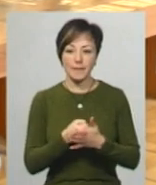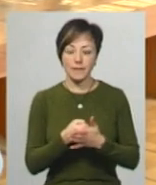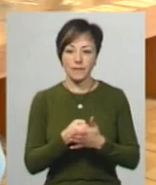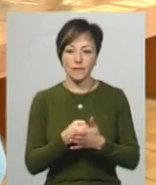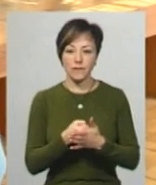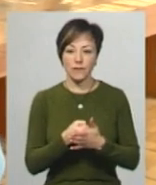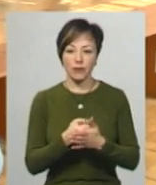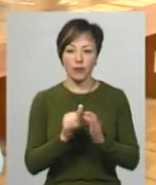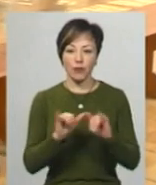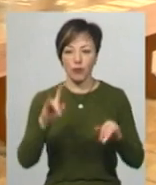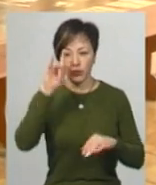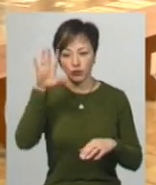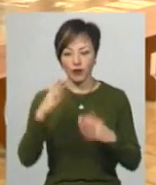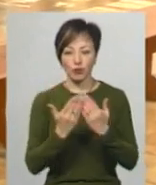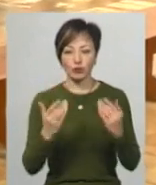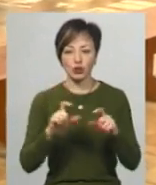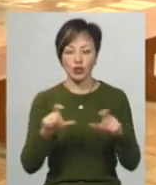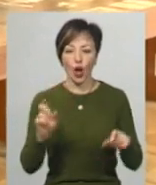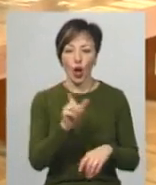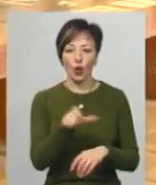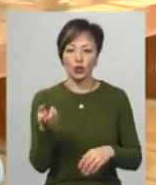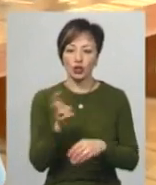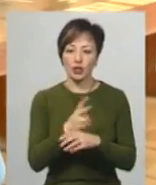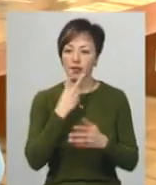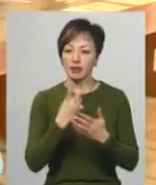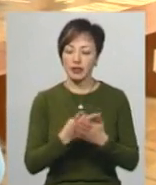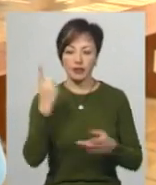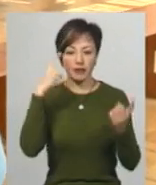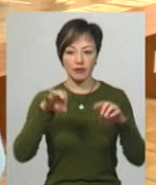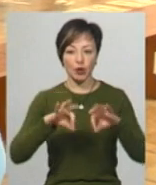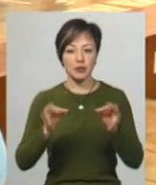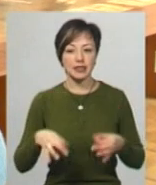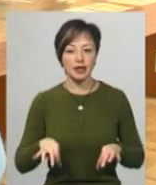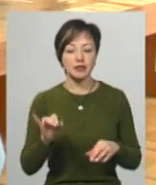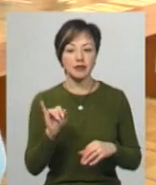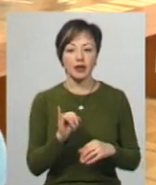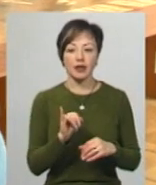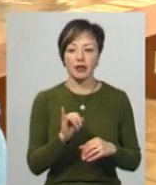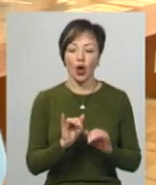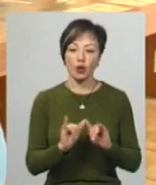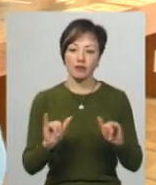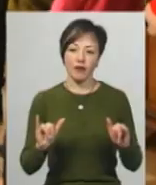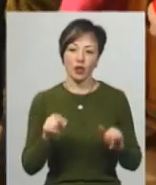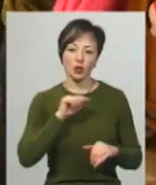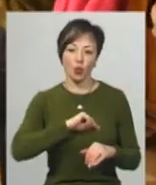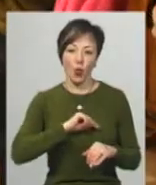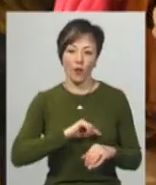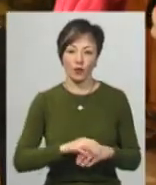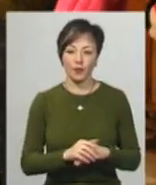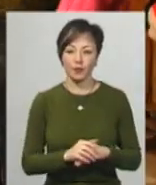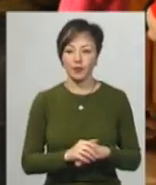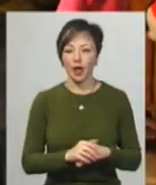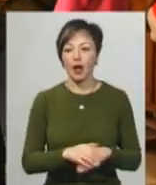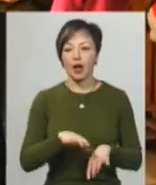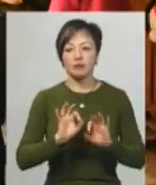музей, щоб люди йшли сюди дивитися на витвори мистецтва і розвивалися духовно. Віра